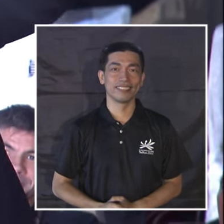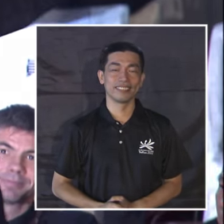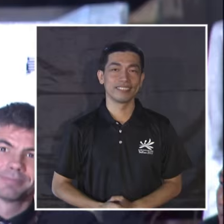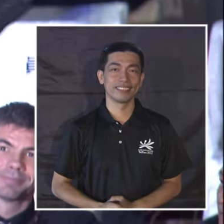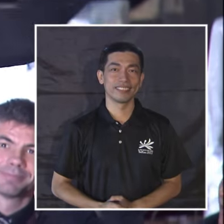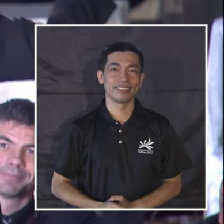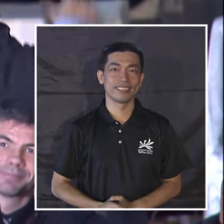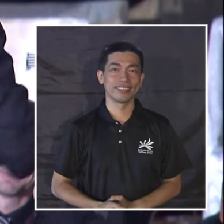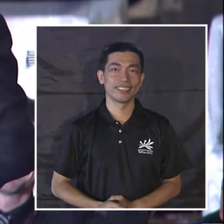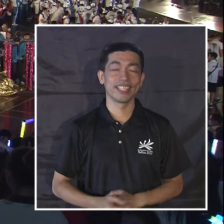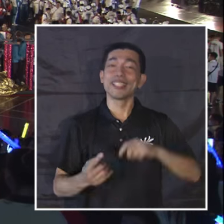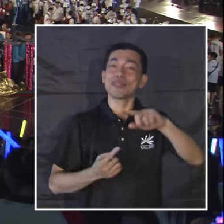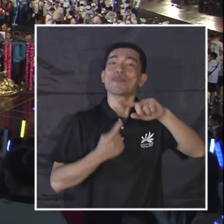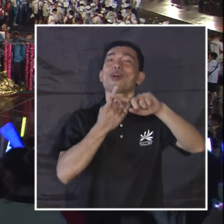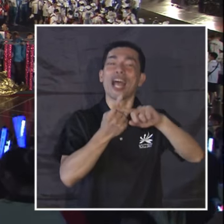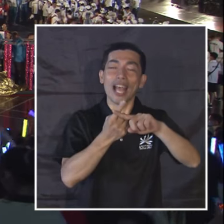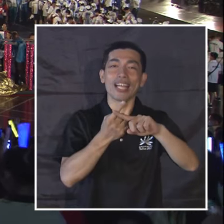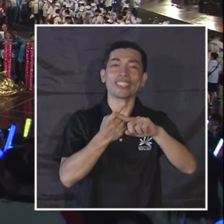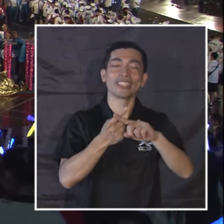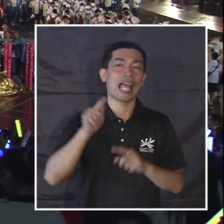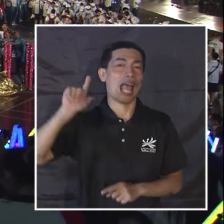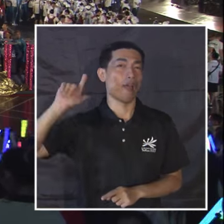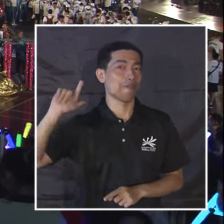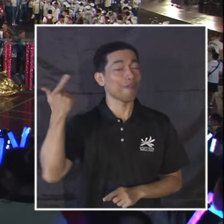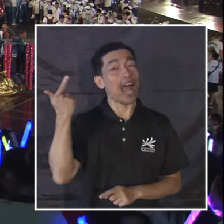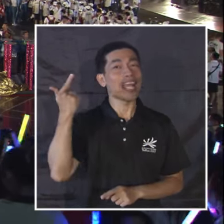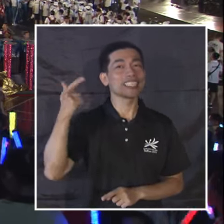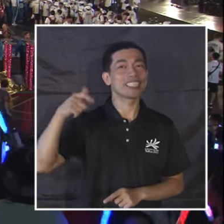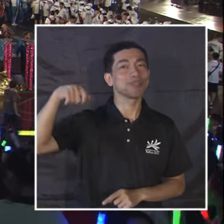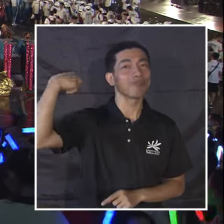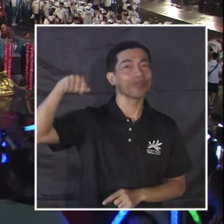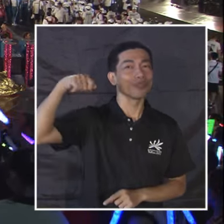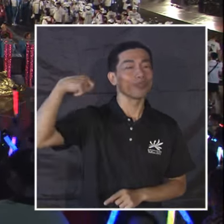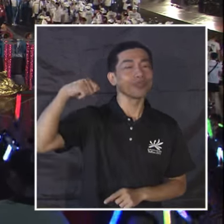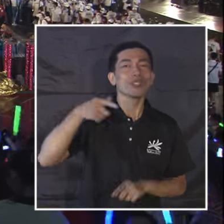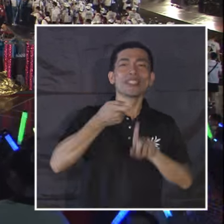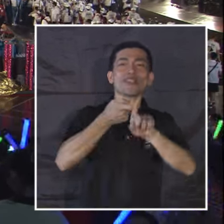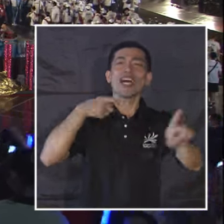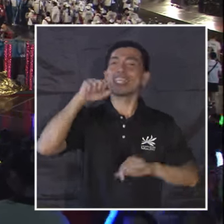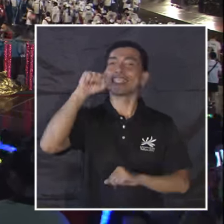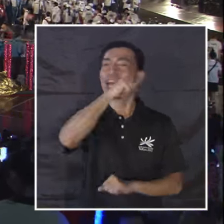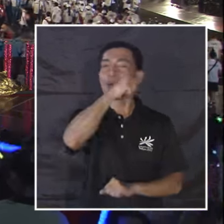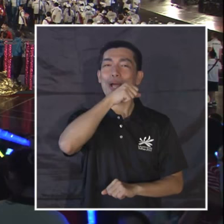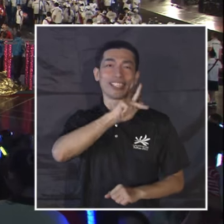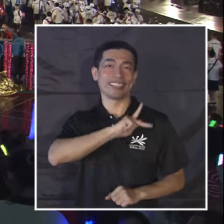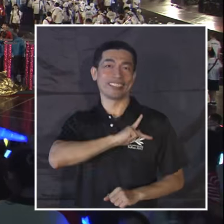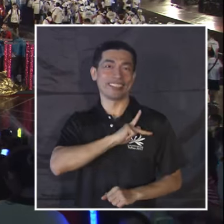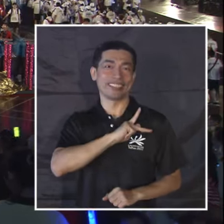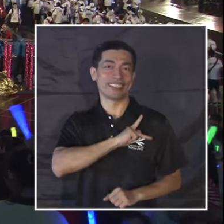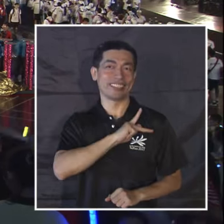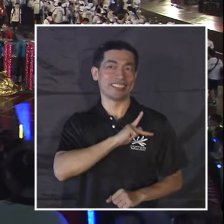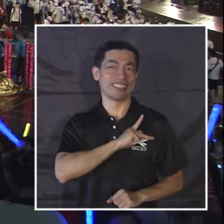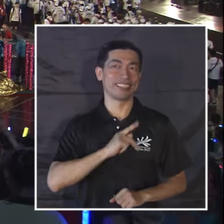另外，副主席是来自台湾陈康， 欢迎。